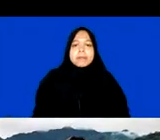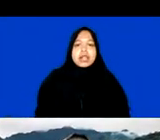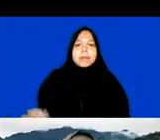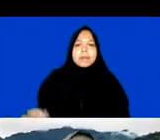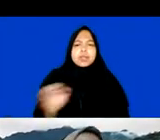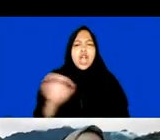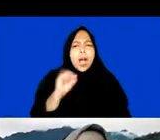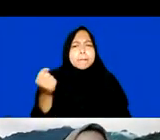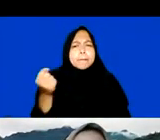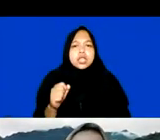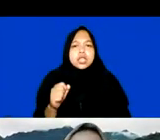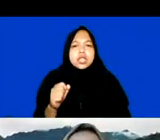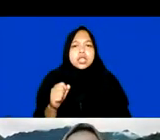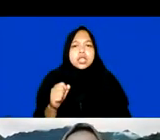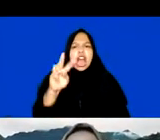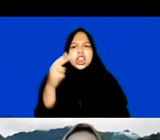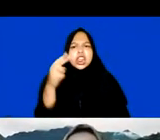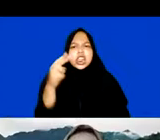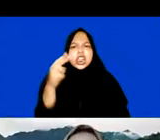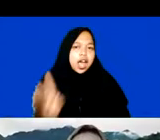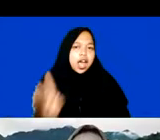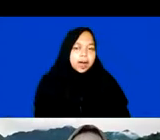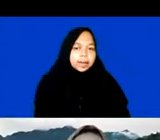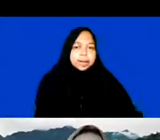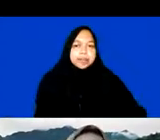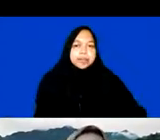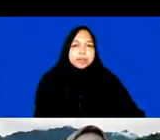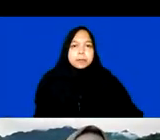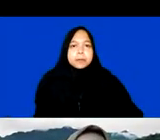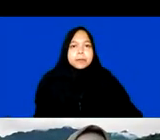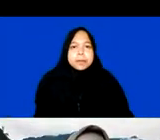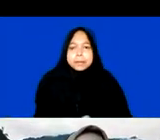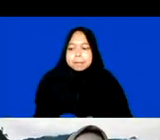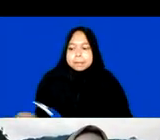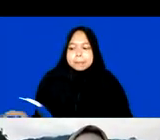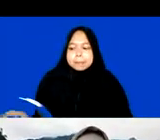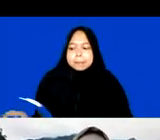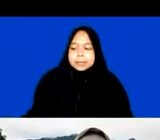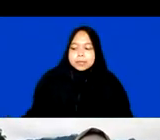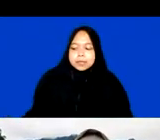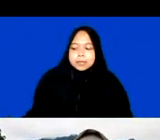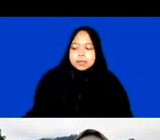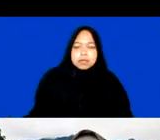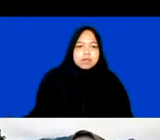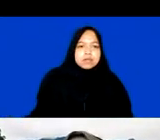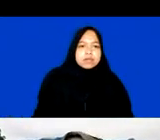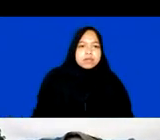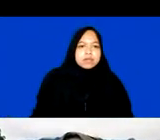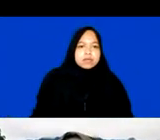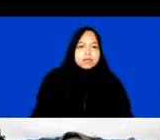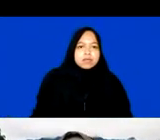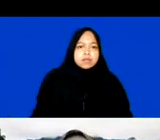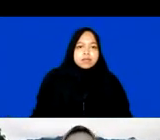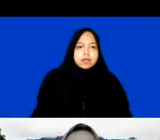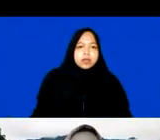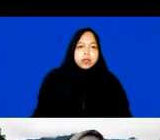warna untuk masalah outline-nya gitu loh. Oke. Dan dia cuma sekedar kayak gambar. Gitu. Nah, jadi itu. Hasil yang muncul